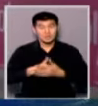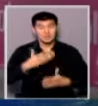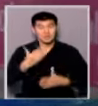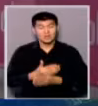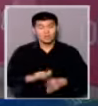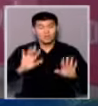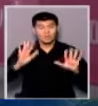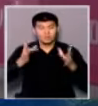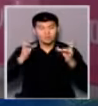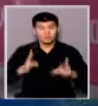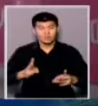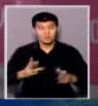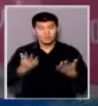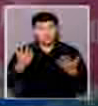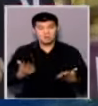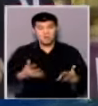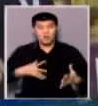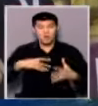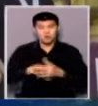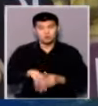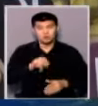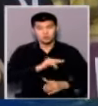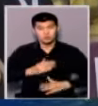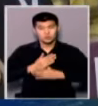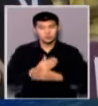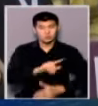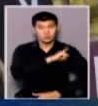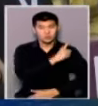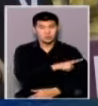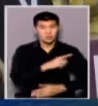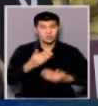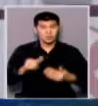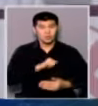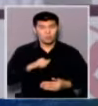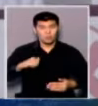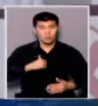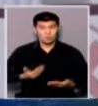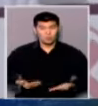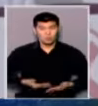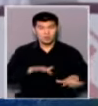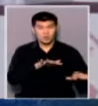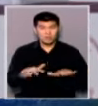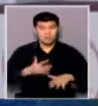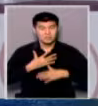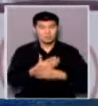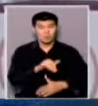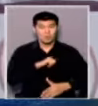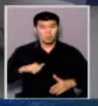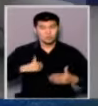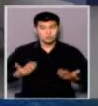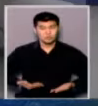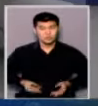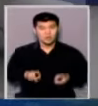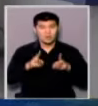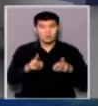келген төтенше жағдайлар болған кезде қосымша жұмылдырылатын күш. Ал олардың өзгелердің өміріне араша түсерде, өз өмірлеріне